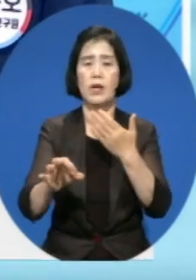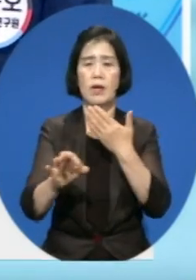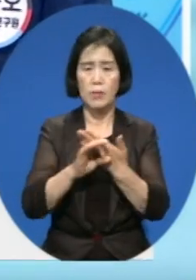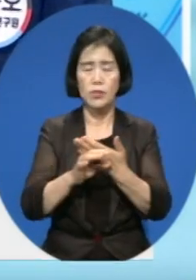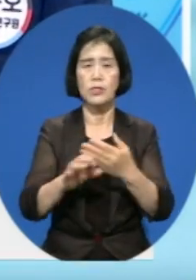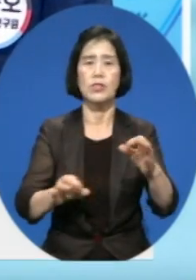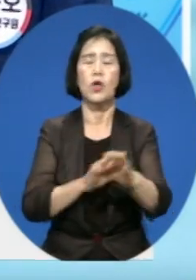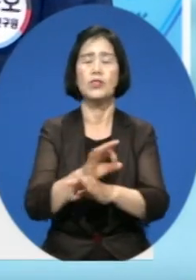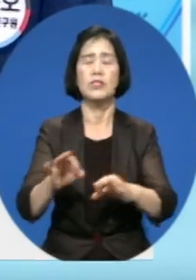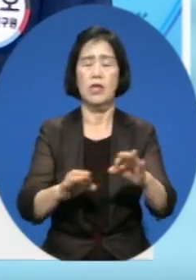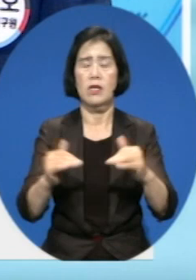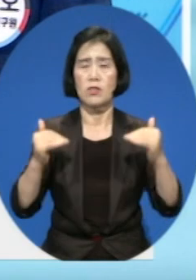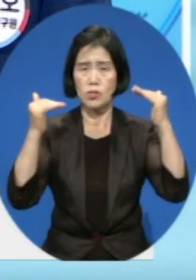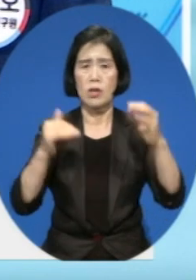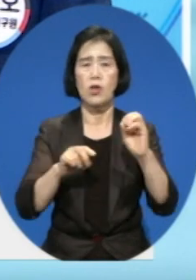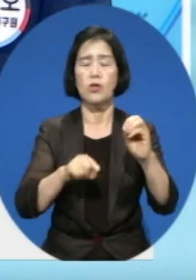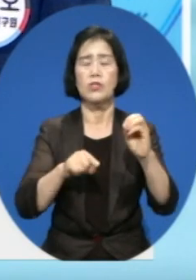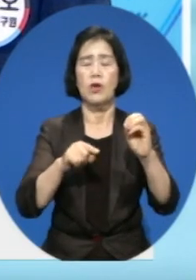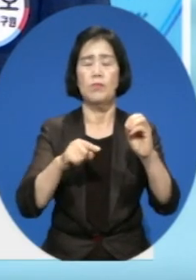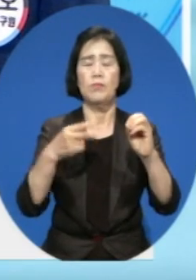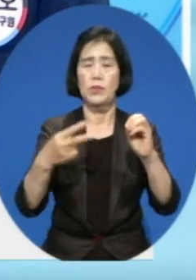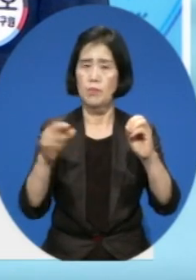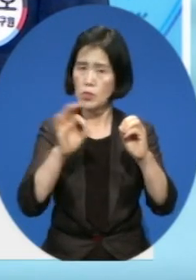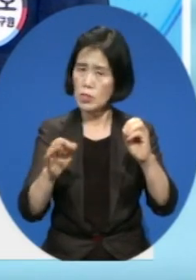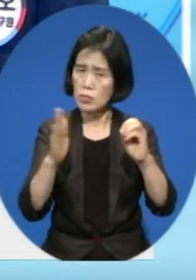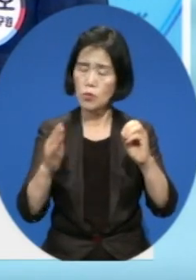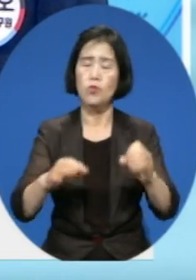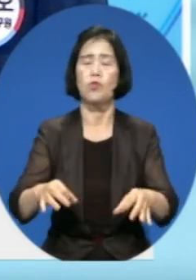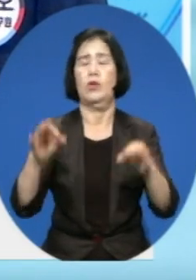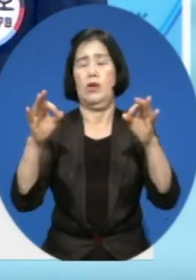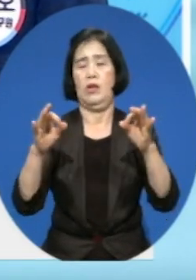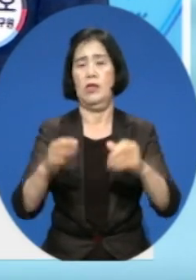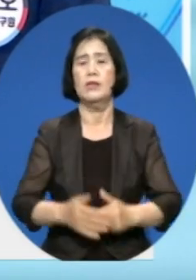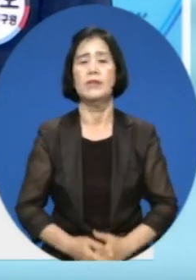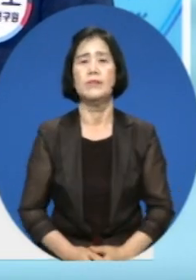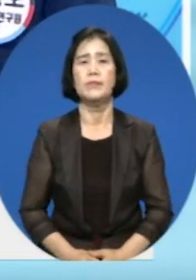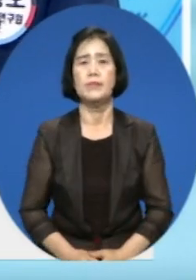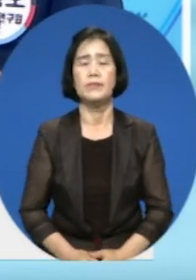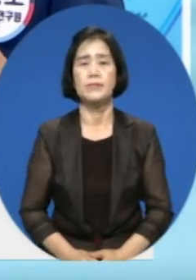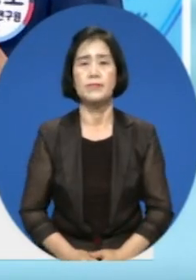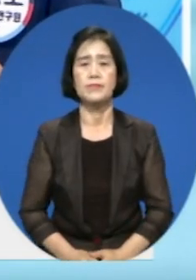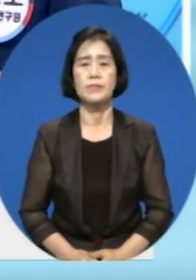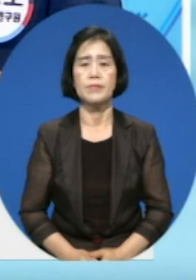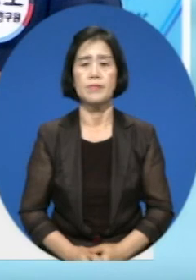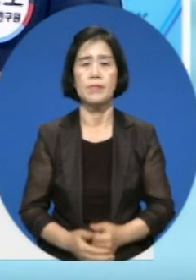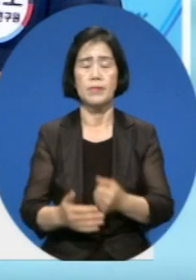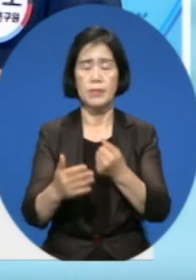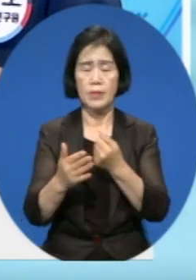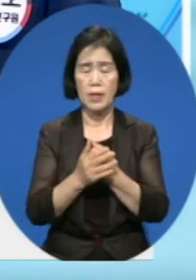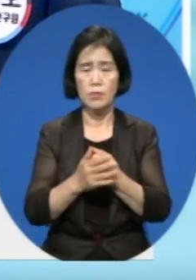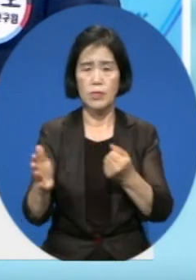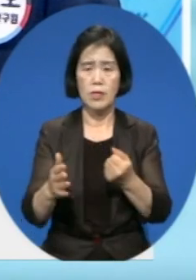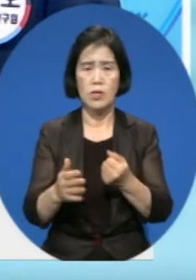우리 경제 성장률은 0.2%포인트 지금 올라가는 걸로 지금 추정이 되고 있거든요. 그래서 이것이 진짜